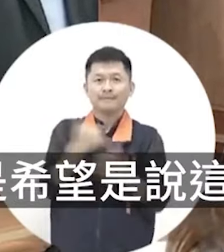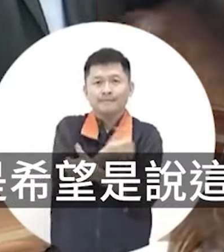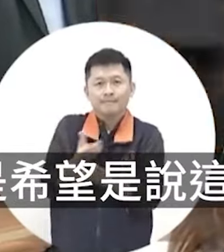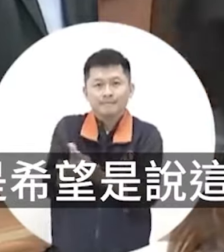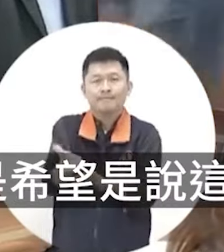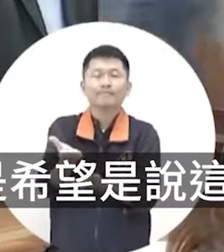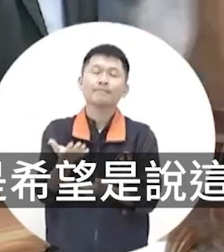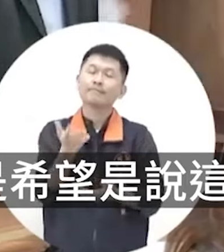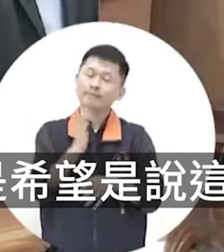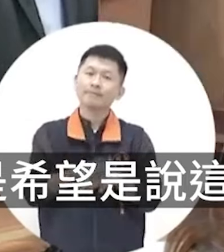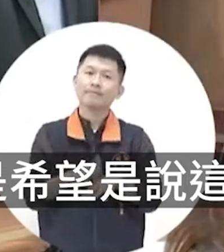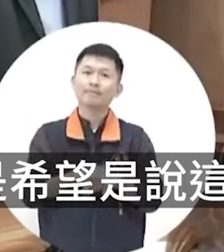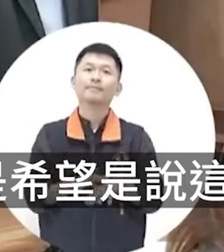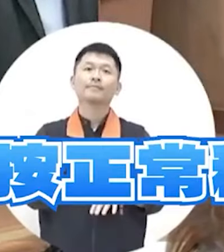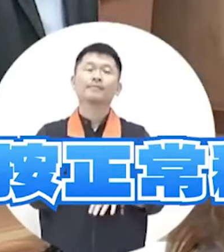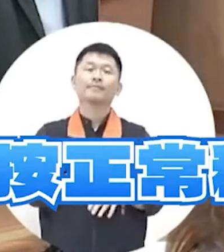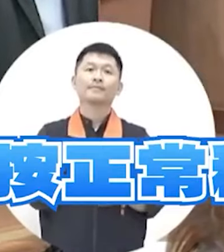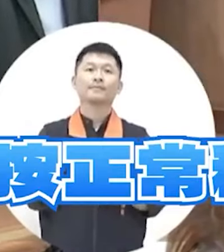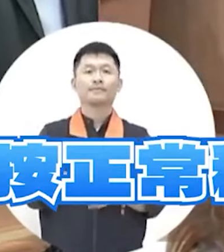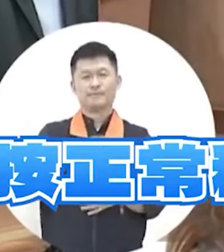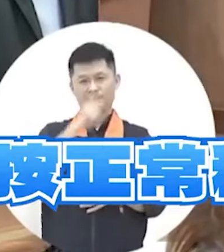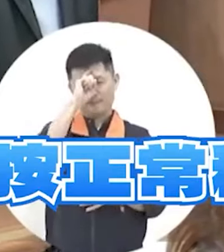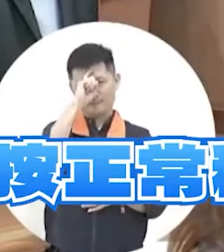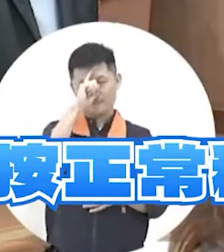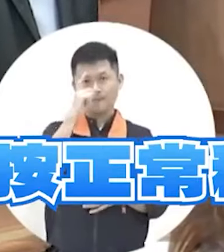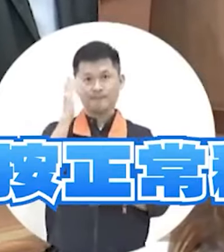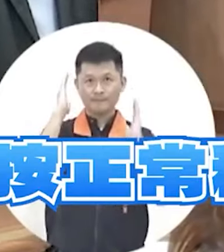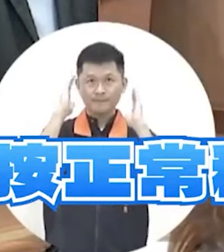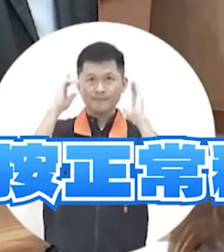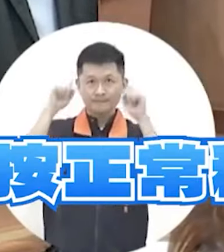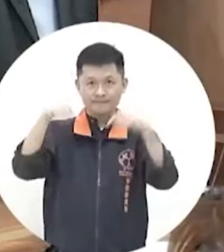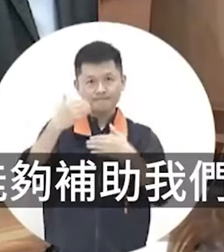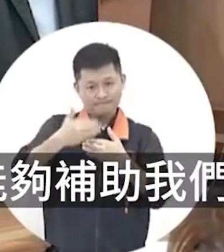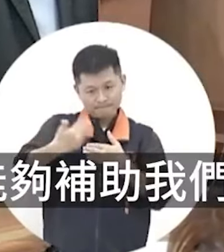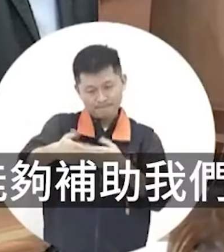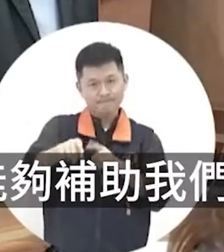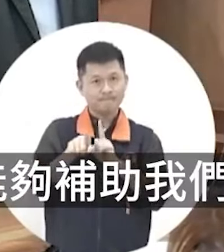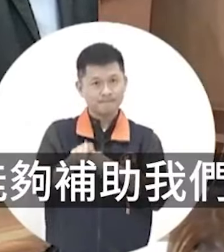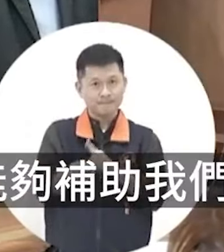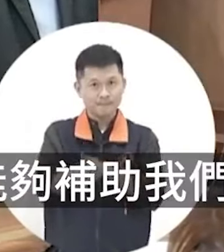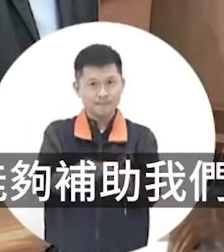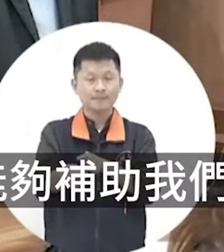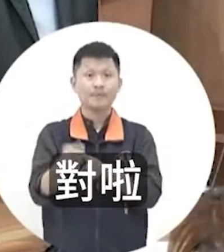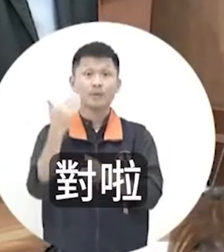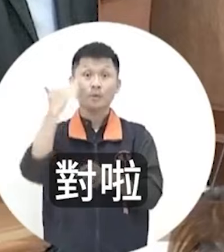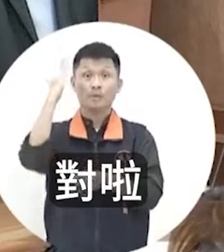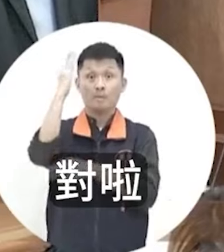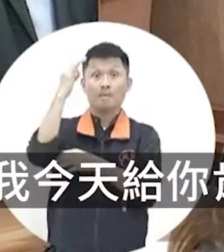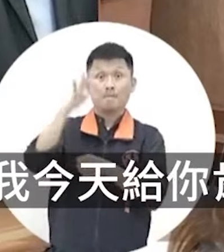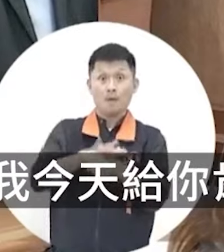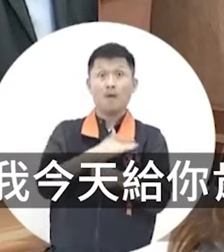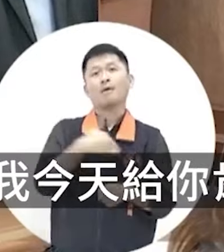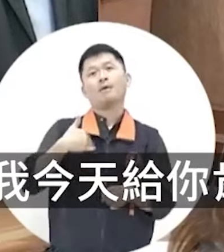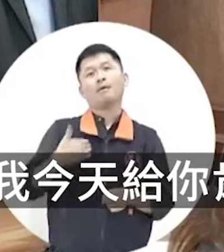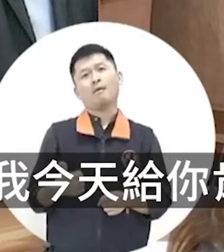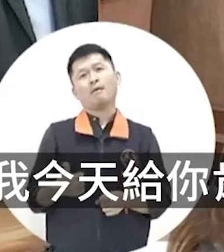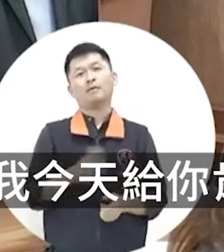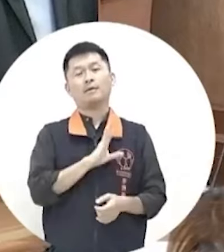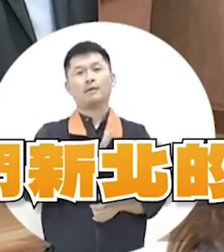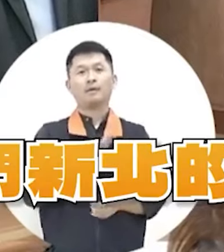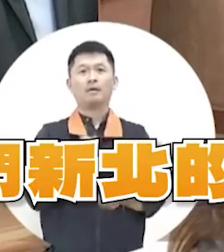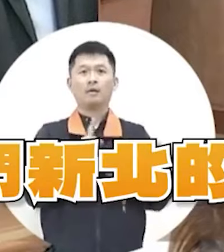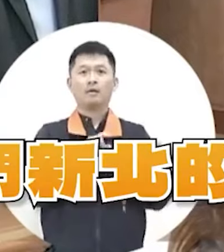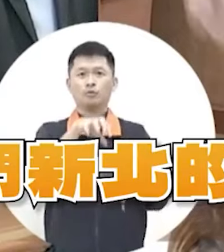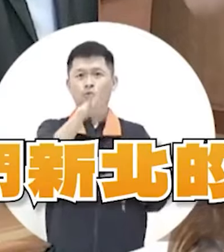啊。但是我们还是希望是说，这个部分的话，还是按正常的程序，能够补助我们的话，还是按 正常的程序。对啦，处长，我今天给你肯